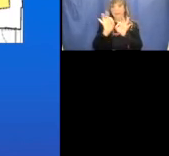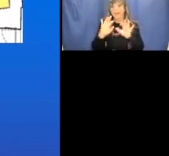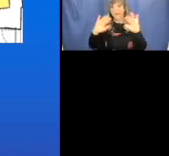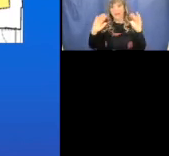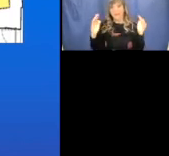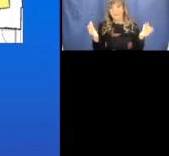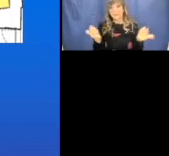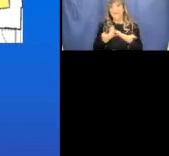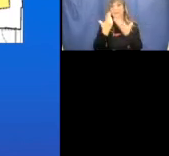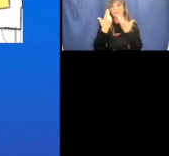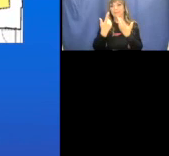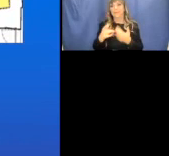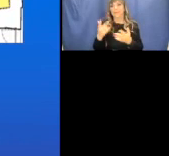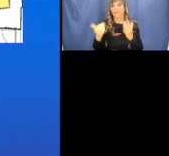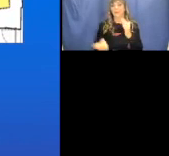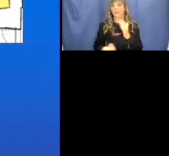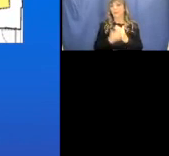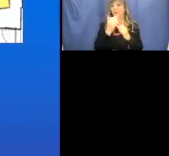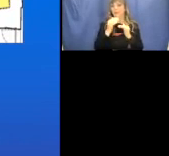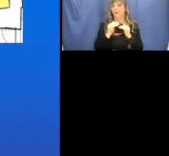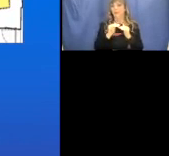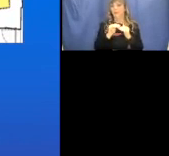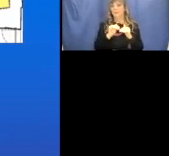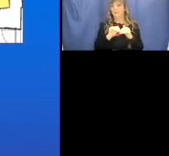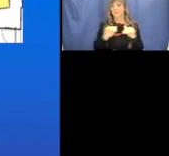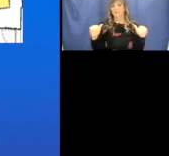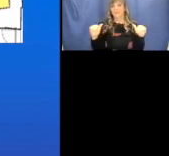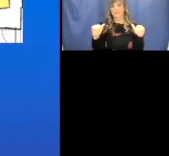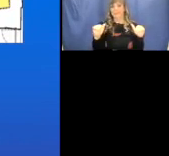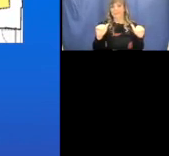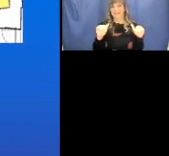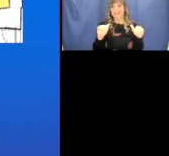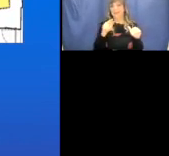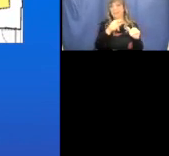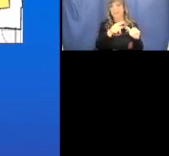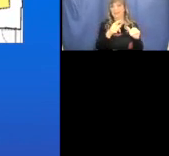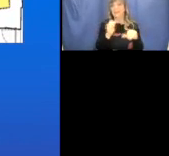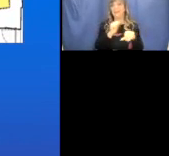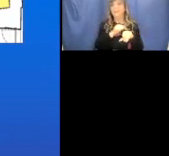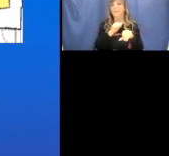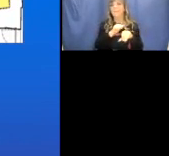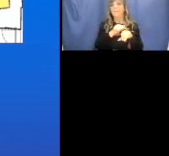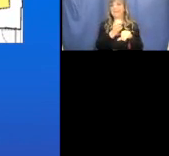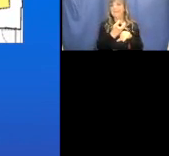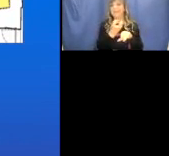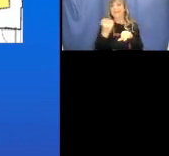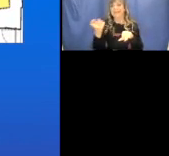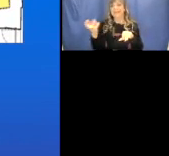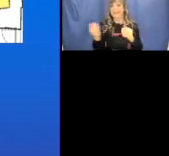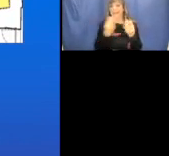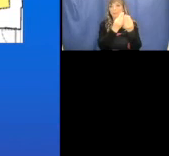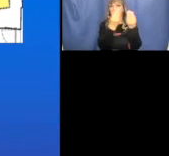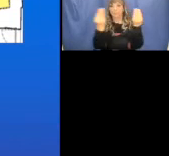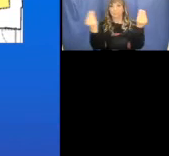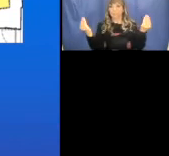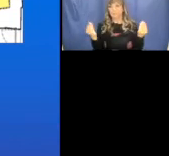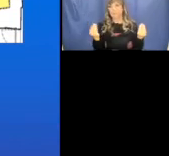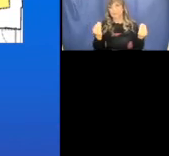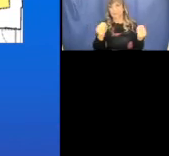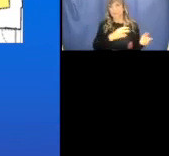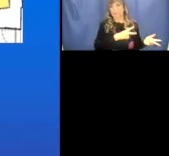il nuovo allestimento della collezione lito minarne logica che appunto verrà qui trasferita e naturalmente